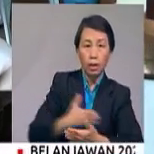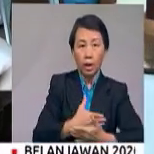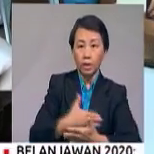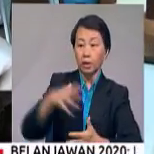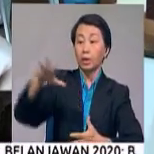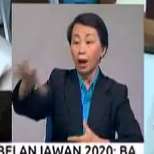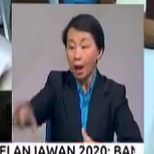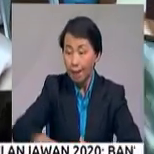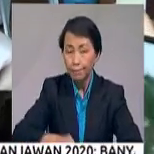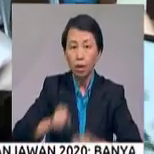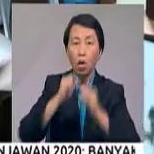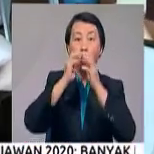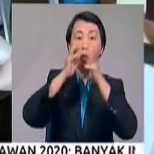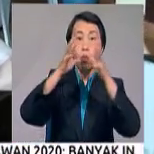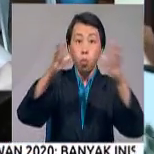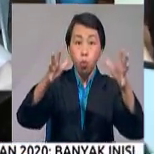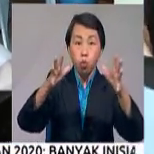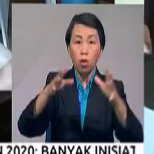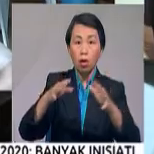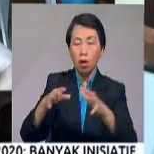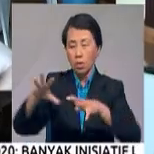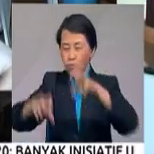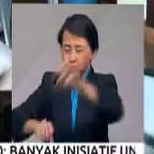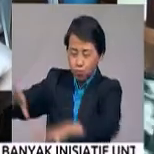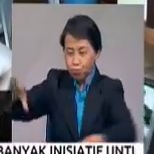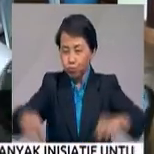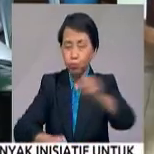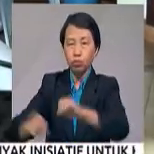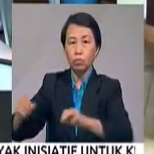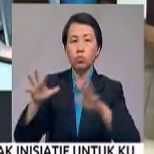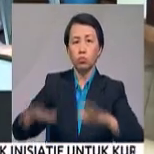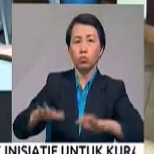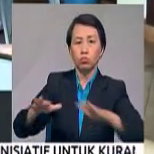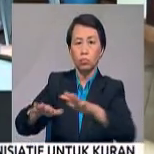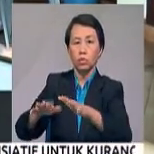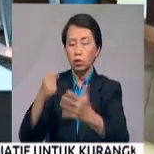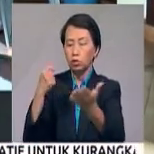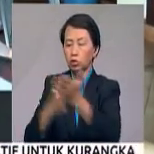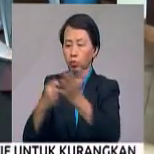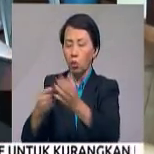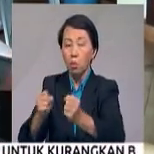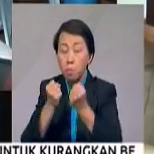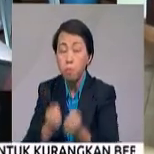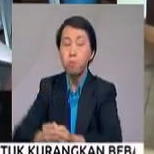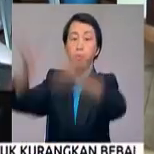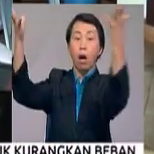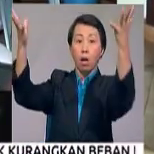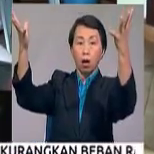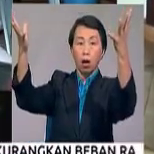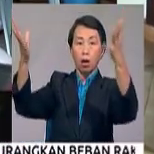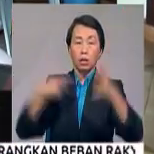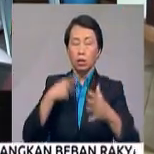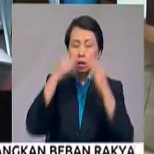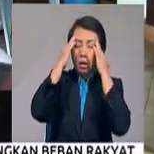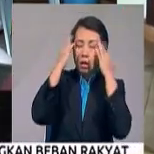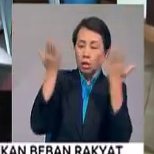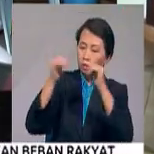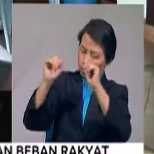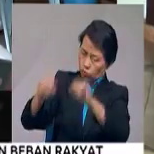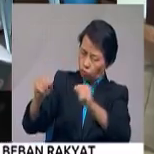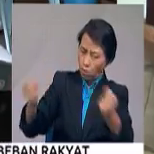berebut balon lah. Bila tengah berebut balon tu, tiba-tiba dia meletup. Memang kita tak tahu macam mana